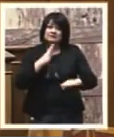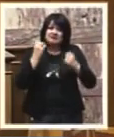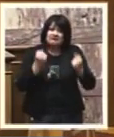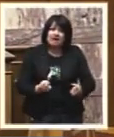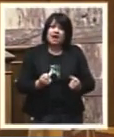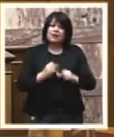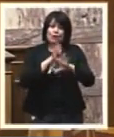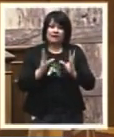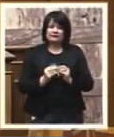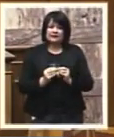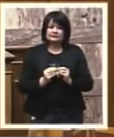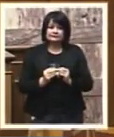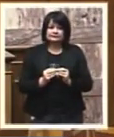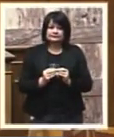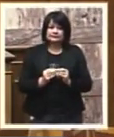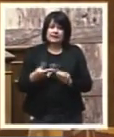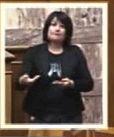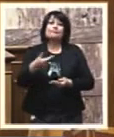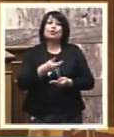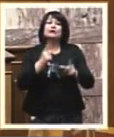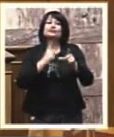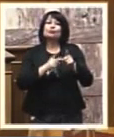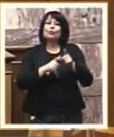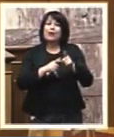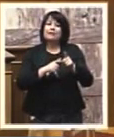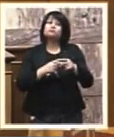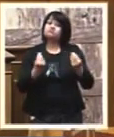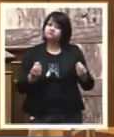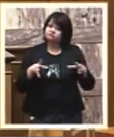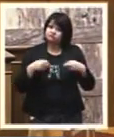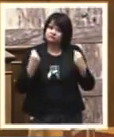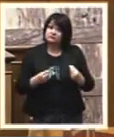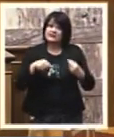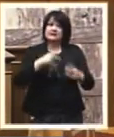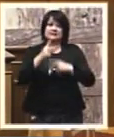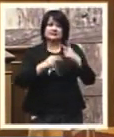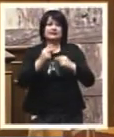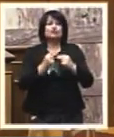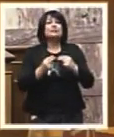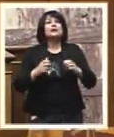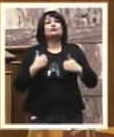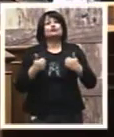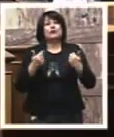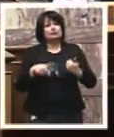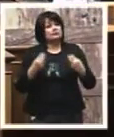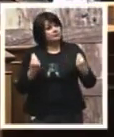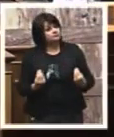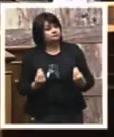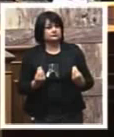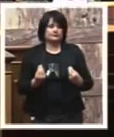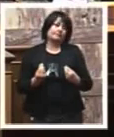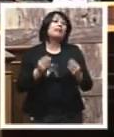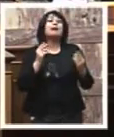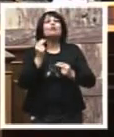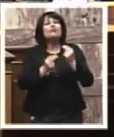αυτό και καλωσορίζω την πρόταση του Κομμουνιστικού Κόμματος της Ελλάδας για τη σημερινή συζήτηση για το θέμα της νέας γενιάς. Τα προβλήματα που